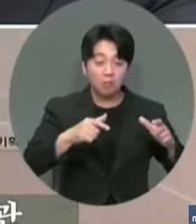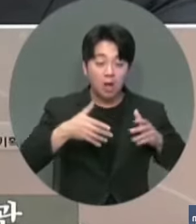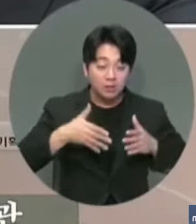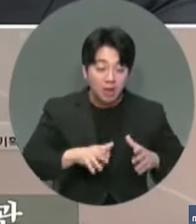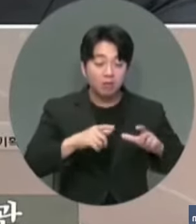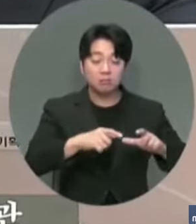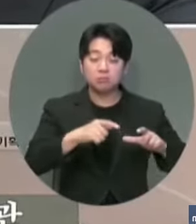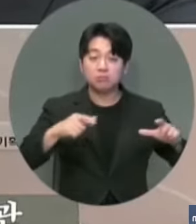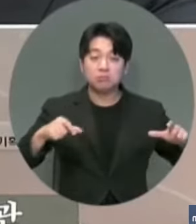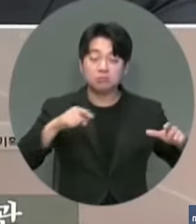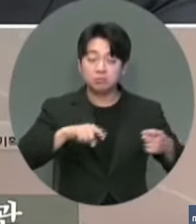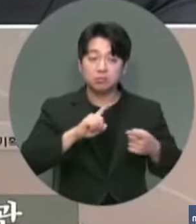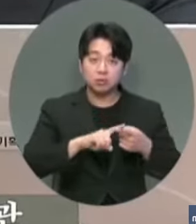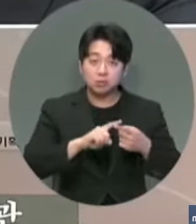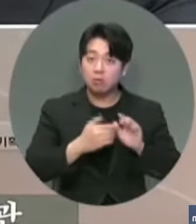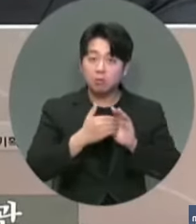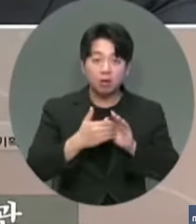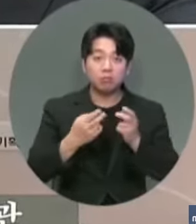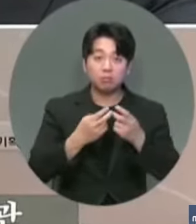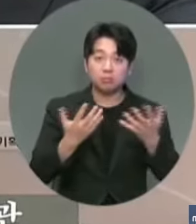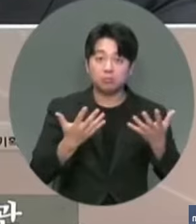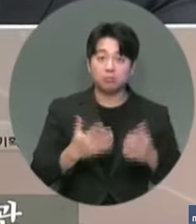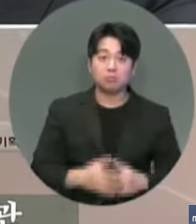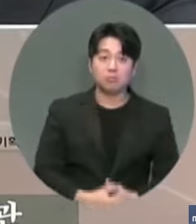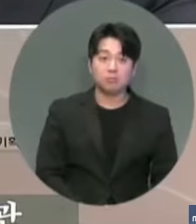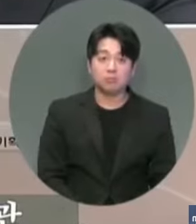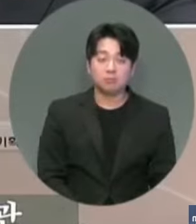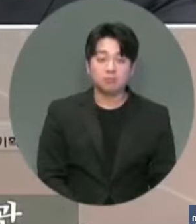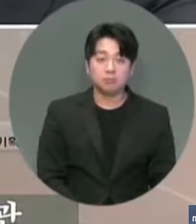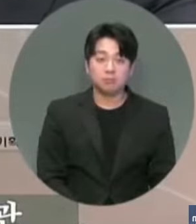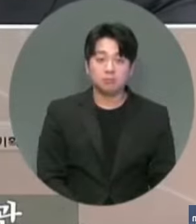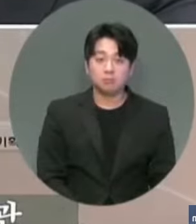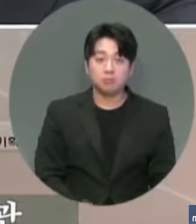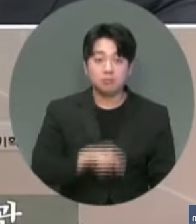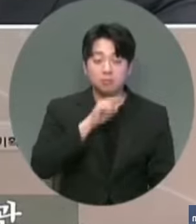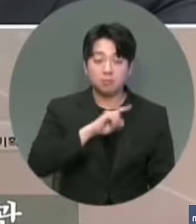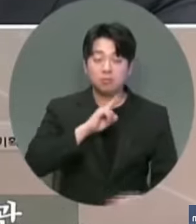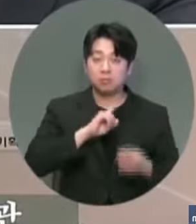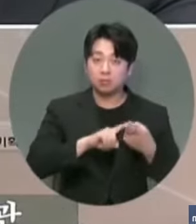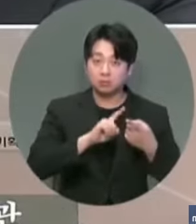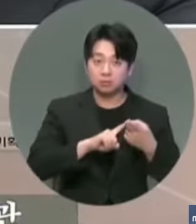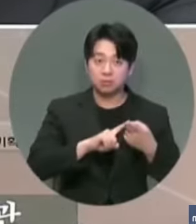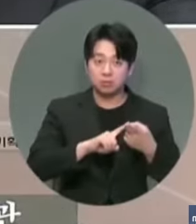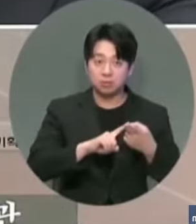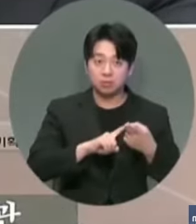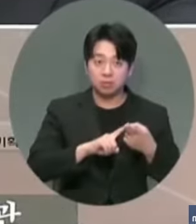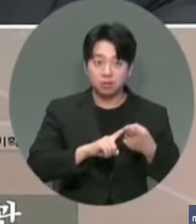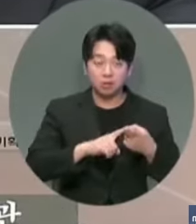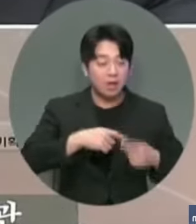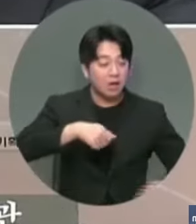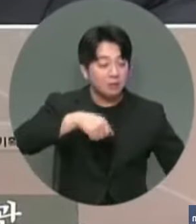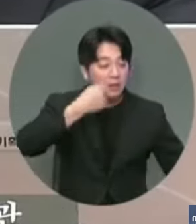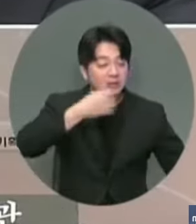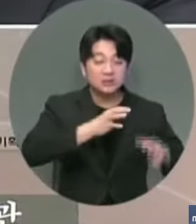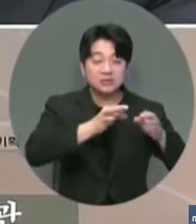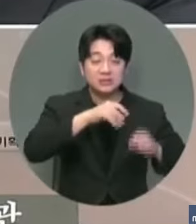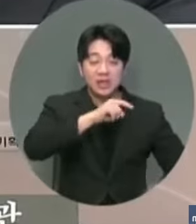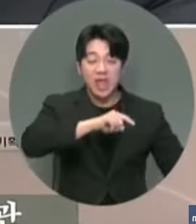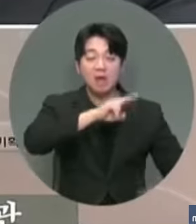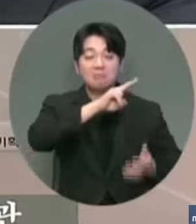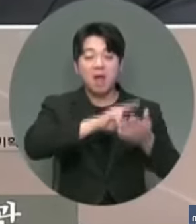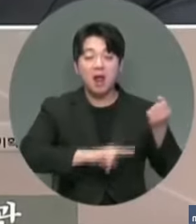태어난답니다. 근데 강아지들이 태어나는데 보신탕 집에 팔수 있는 거는 파는데 못 팔면